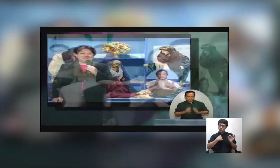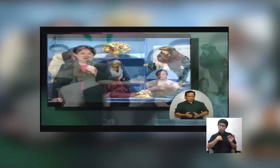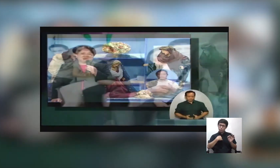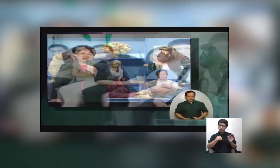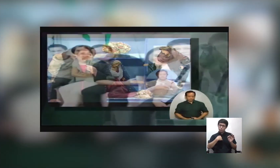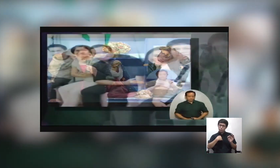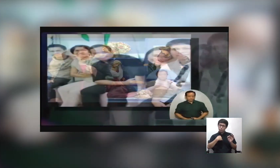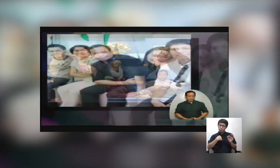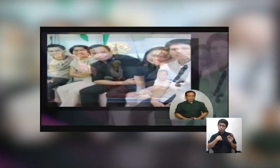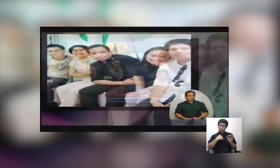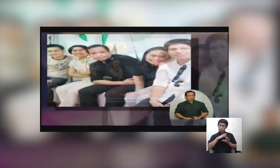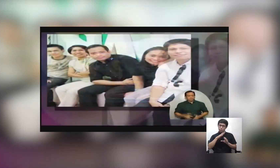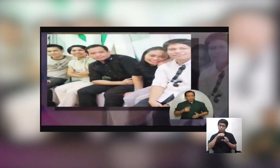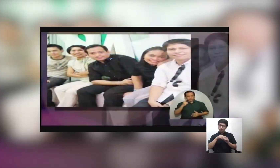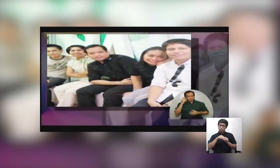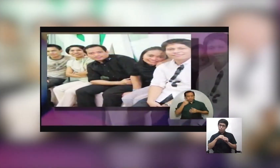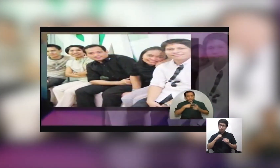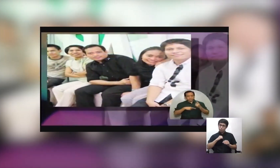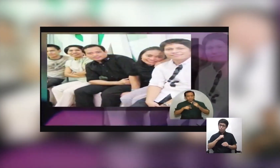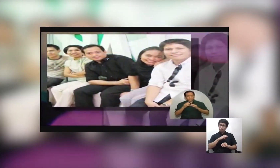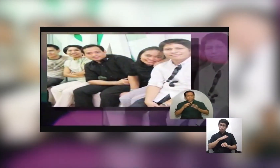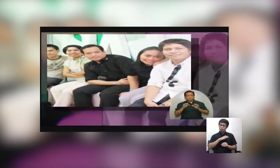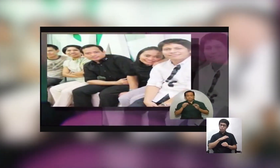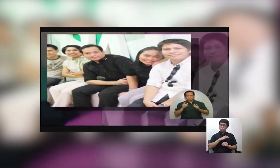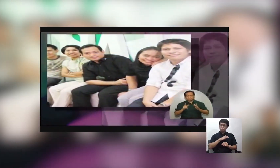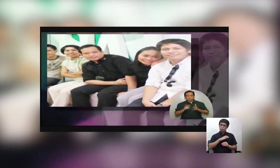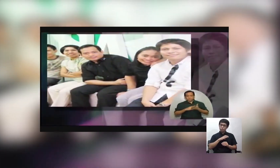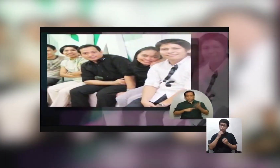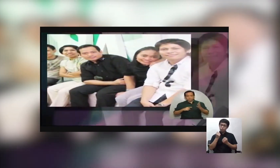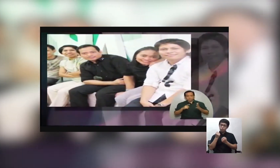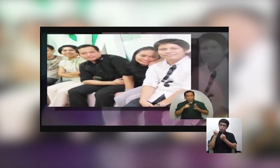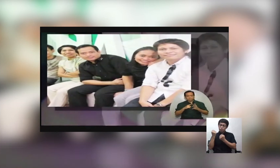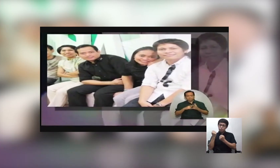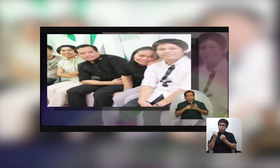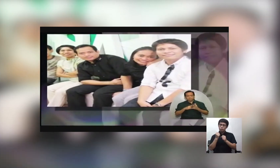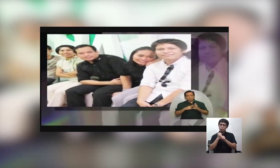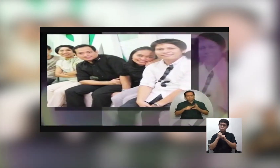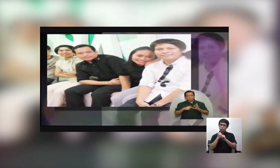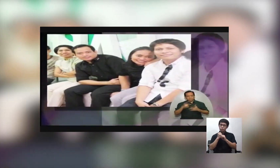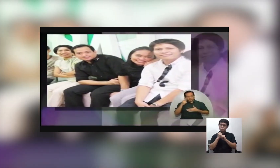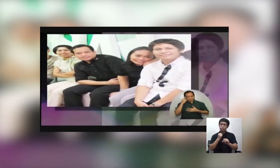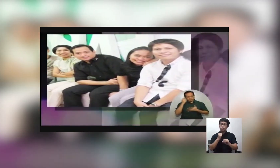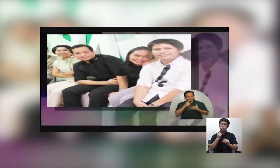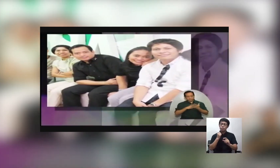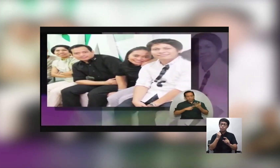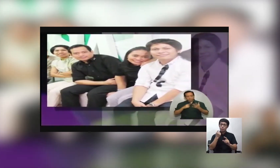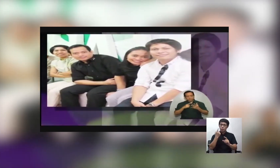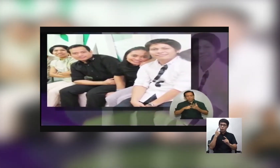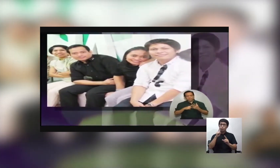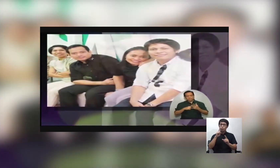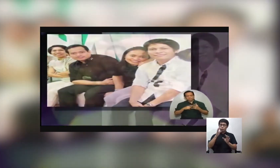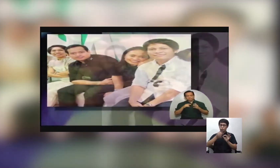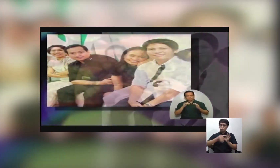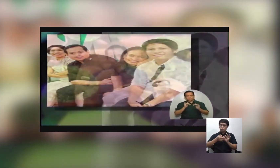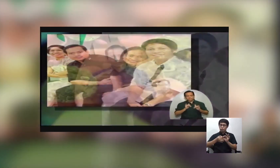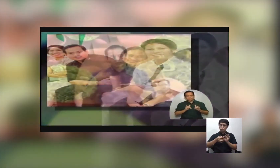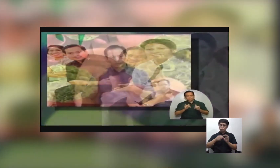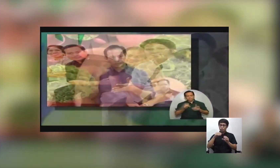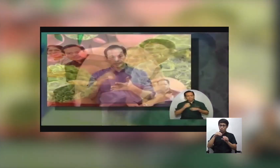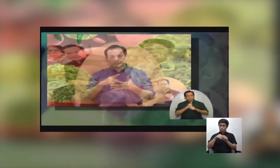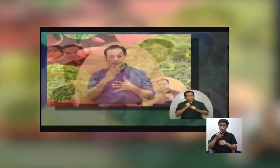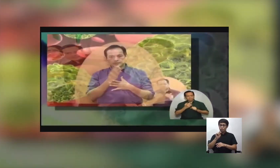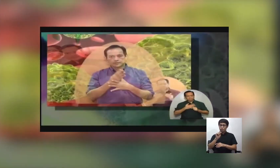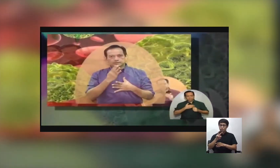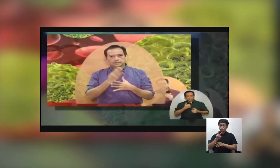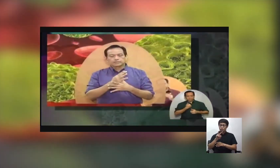sa batas ng pagdating ng news at mga importanteng mga announcement. Dapat ang mga hindi